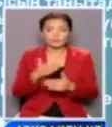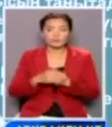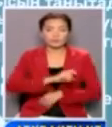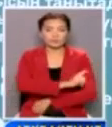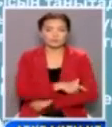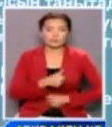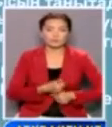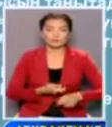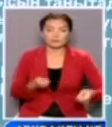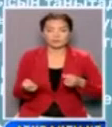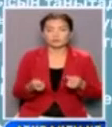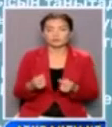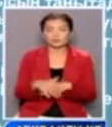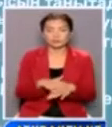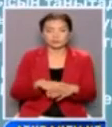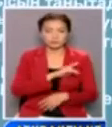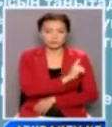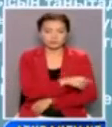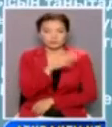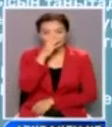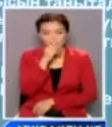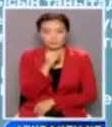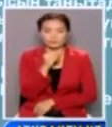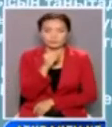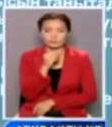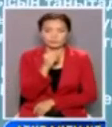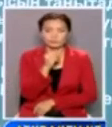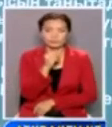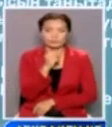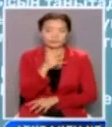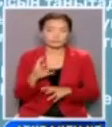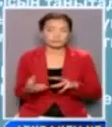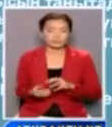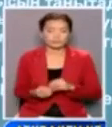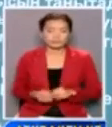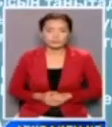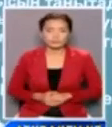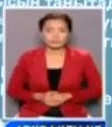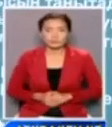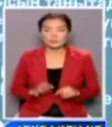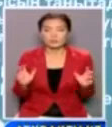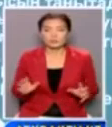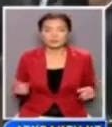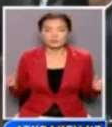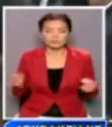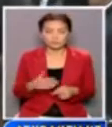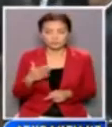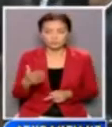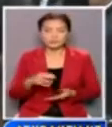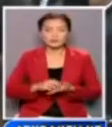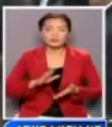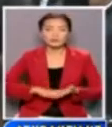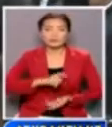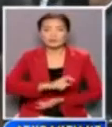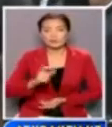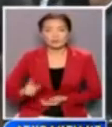президентской власти к сильному парламенту то есть что проводим и в в рамках кассетной реформы зарегистрированные